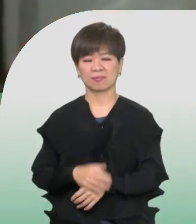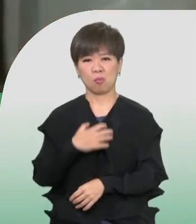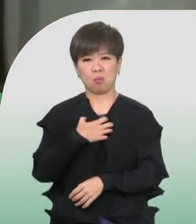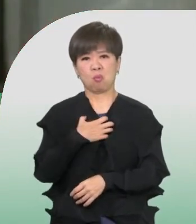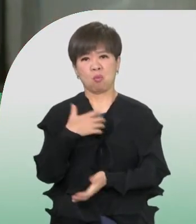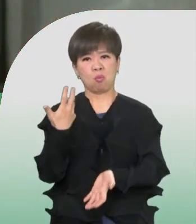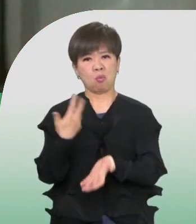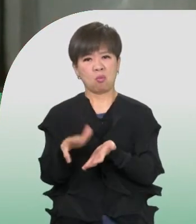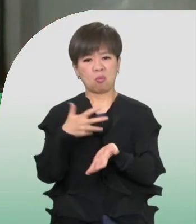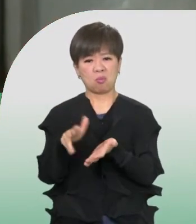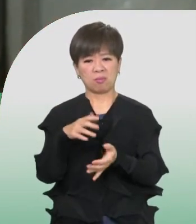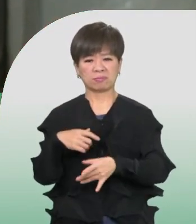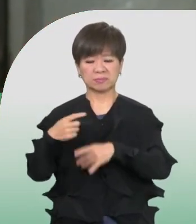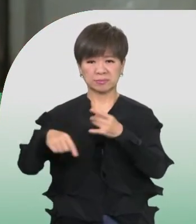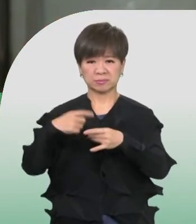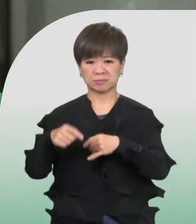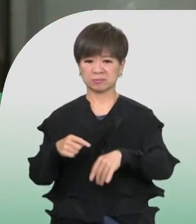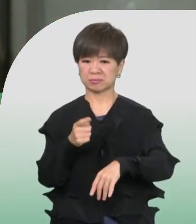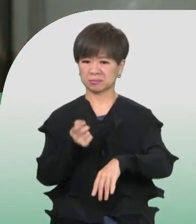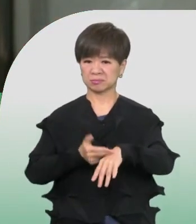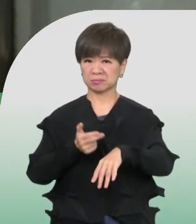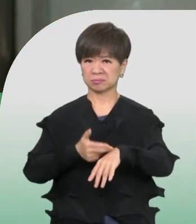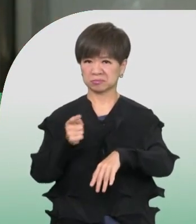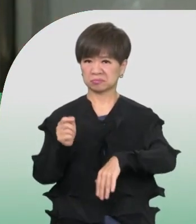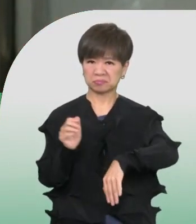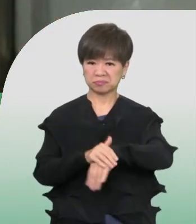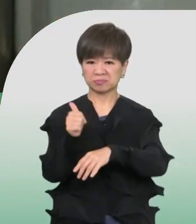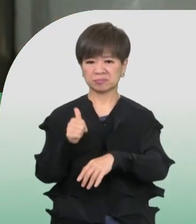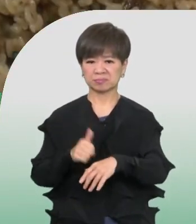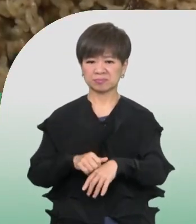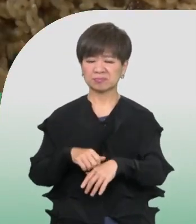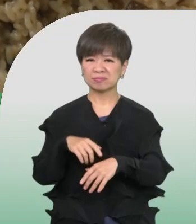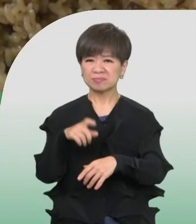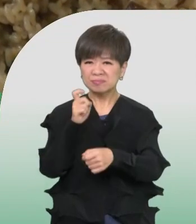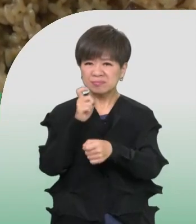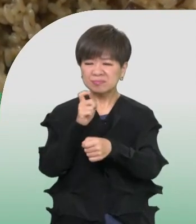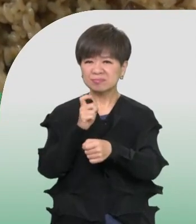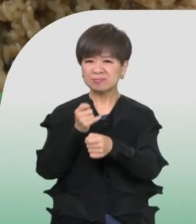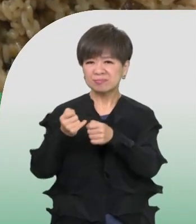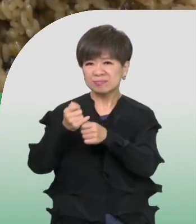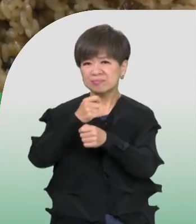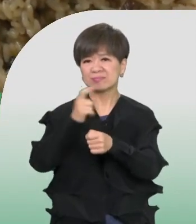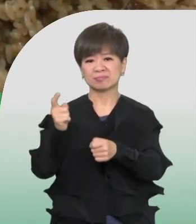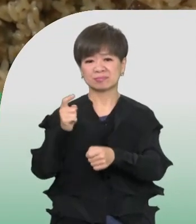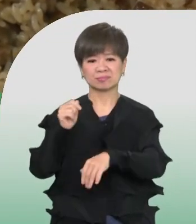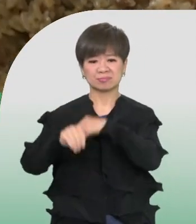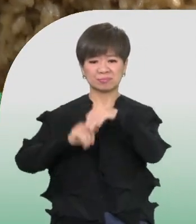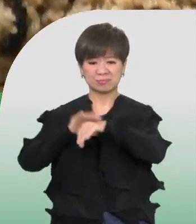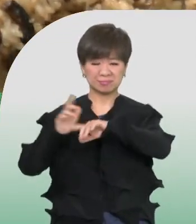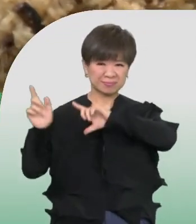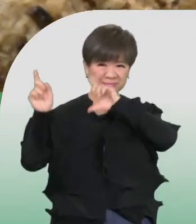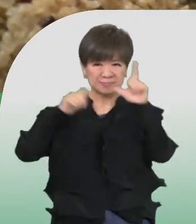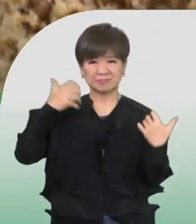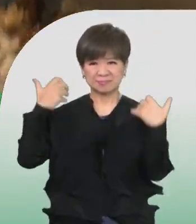量众多，他总额改变，一只总额十个秒出他的号，造成无限多暗，除了希